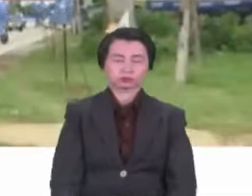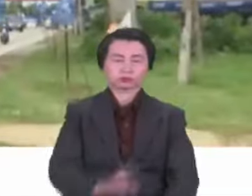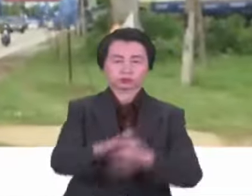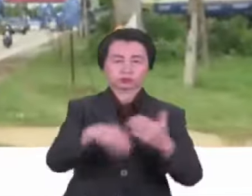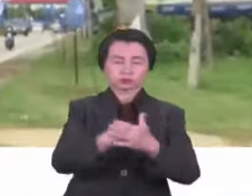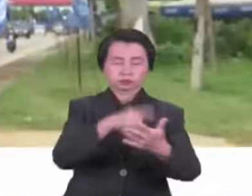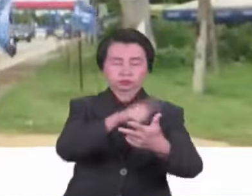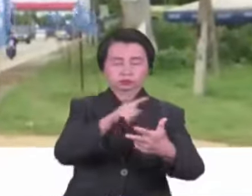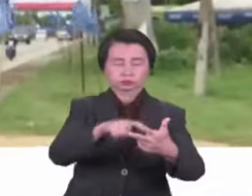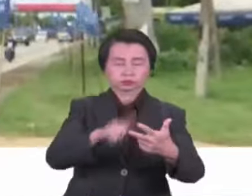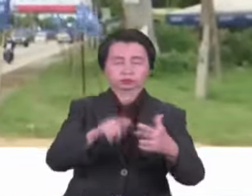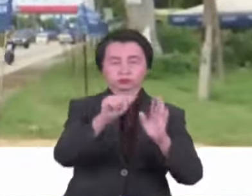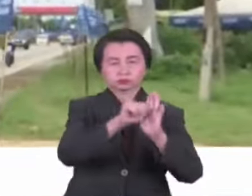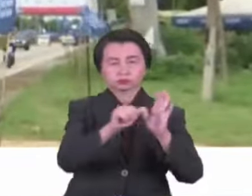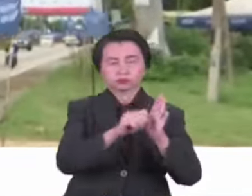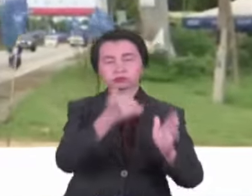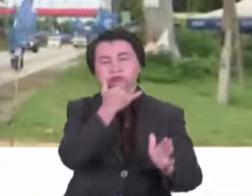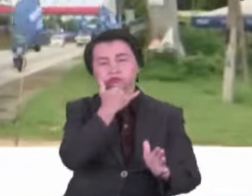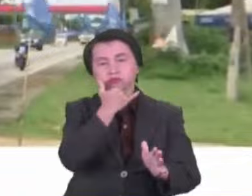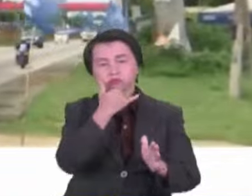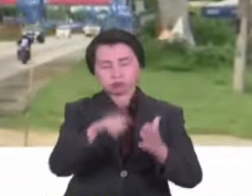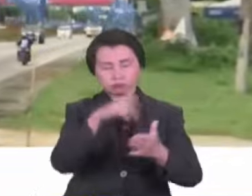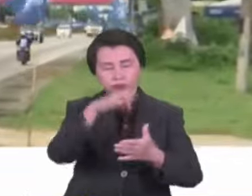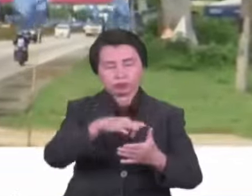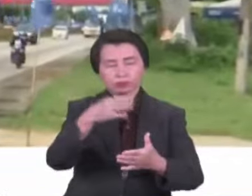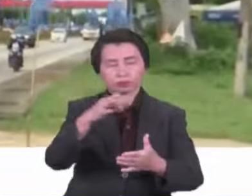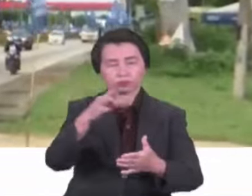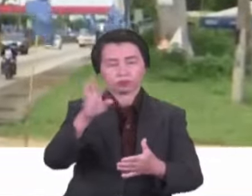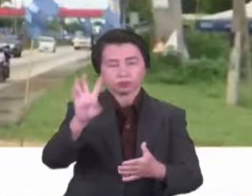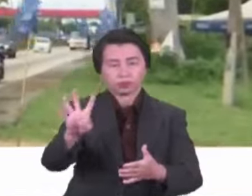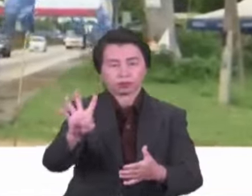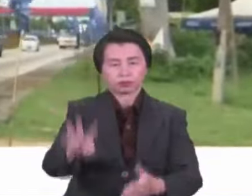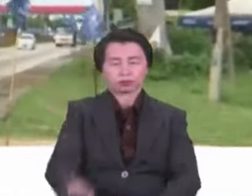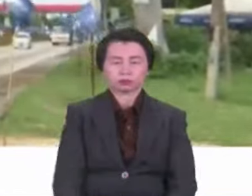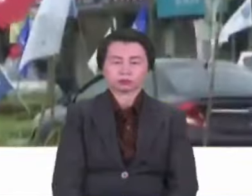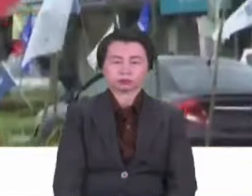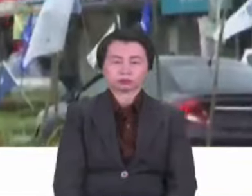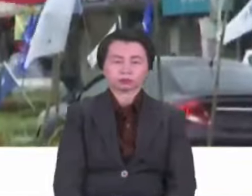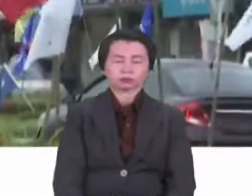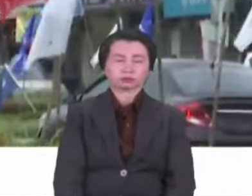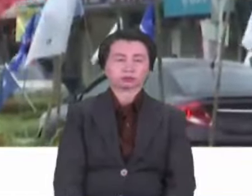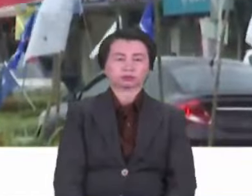Kesemua kes membabitkan Akta Kesalahan Pilihan Raya 1954.